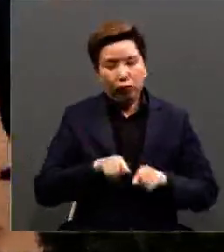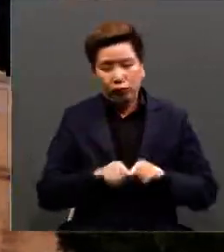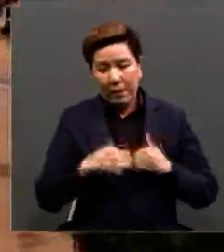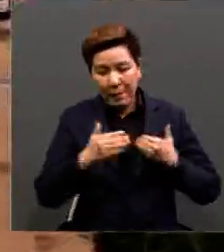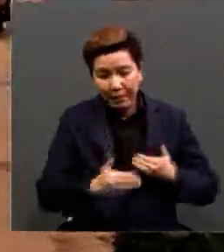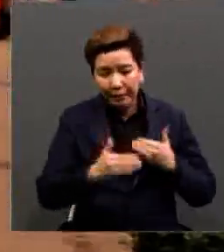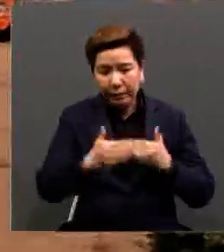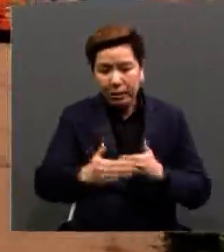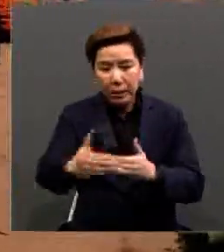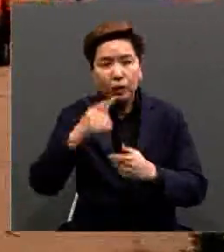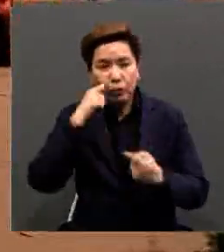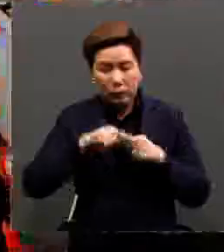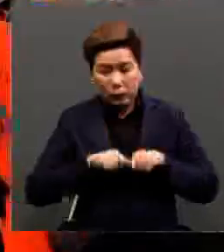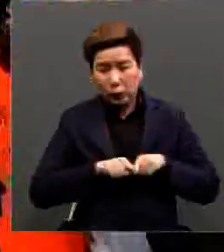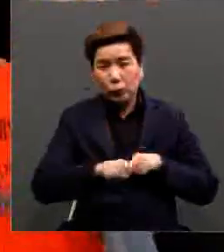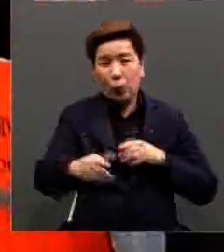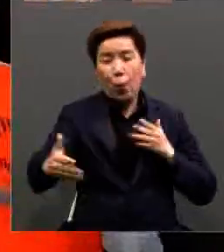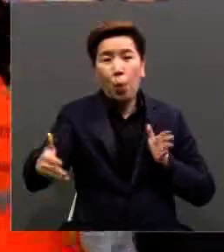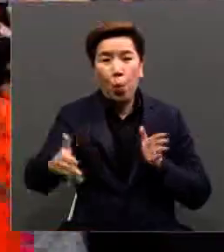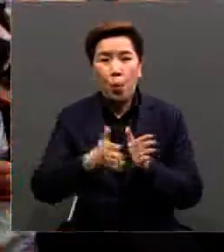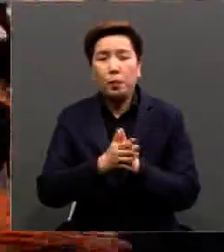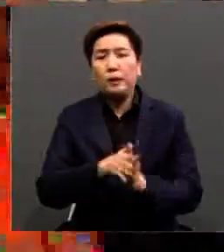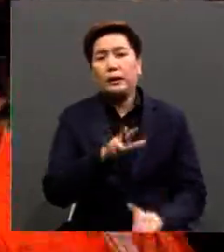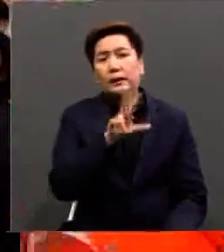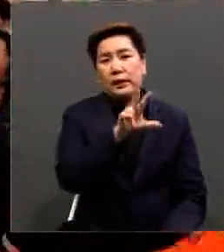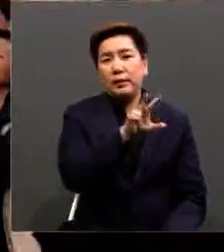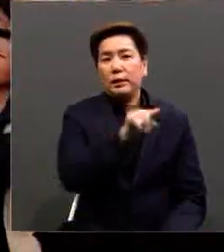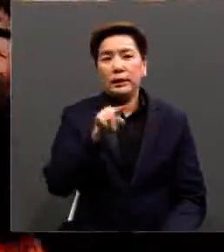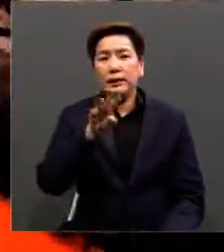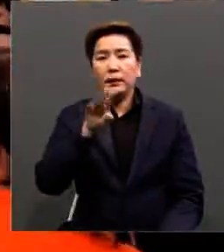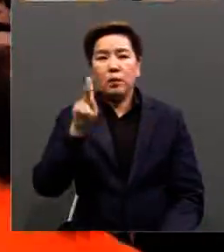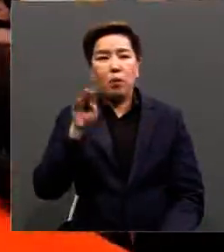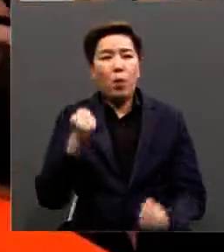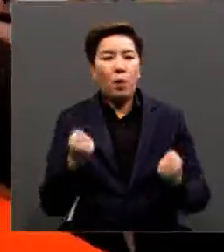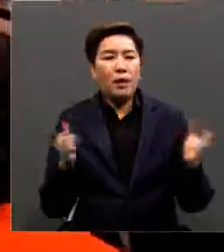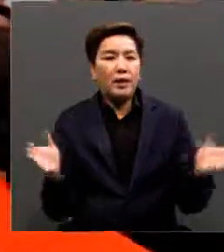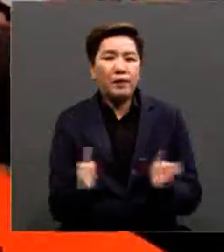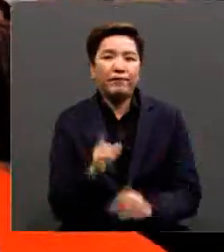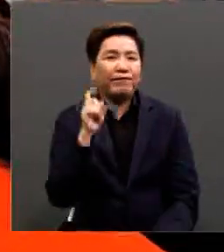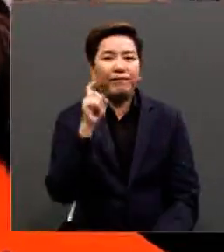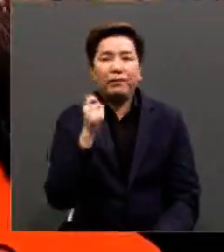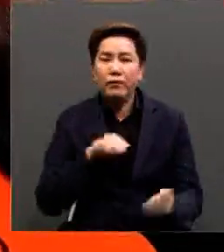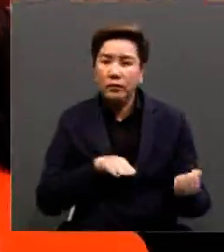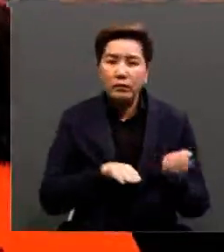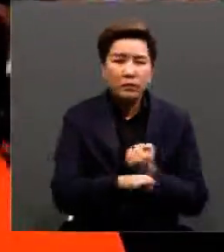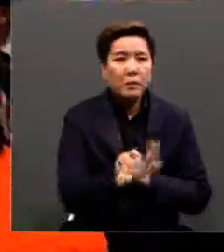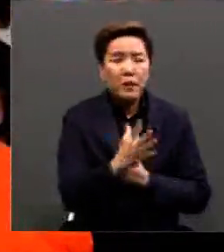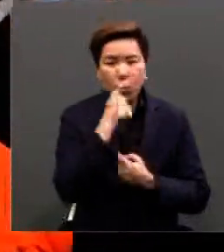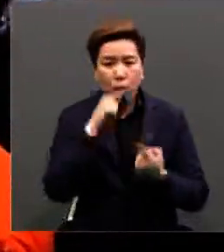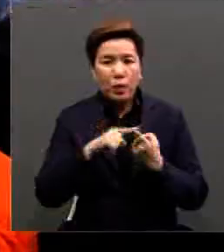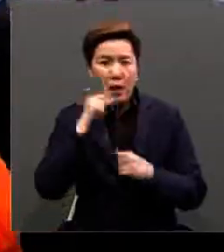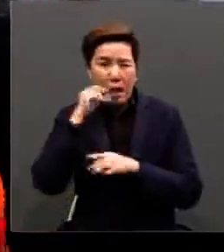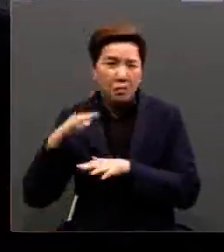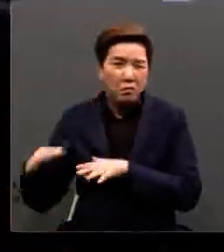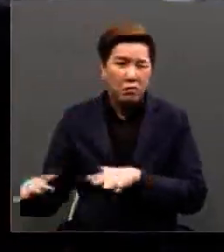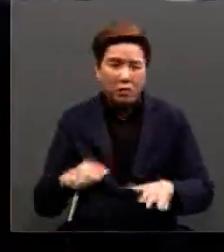ไปช่วงๆนะระยะเวลาระยะทางเนี่ยประมาณ3-4กิโลเมตรรถเล็กเนี่ยไม่สามารถที่จะสัญจรไปมาได้เนื่องจากว่ากระแส